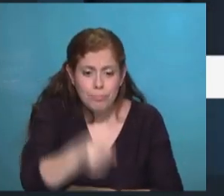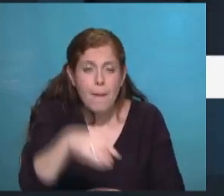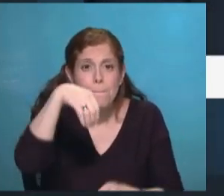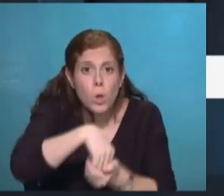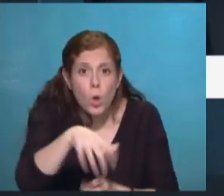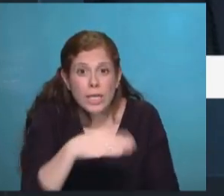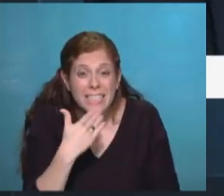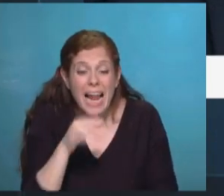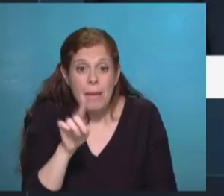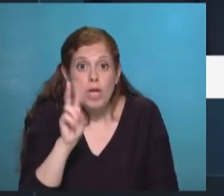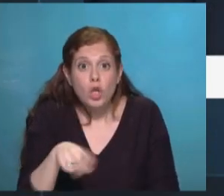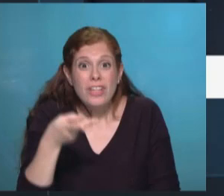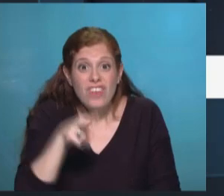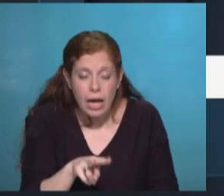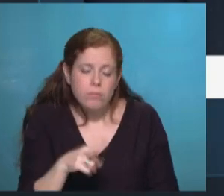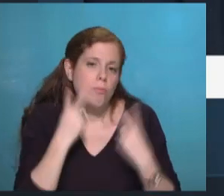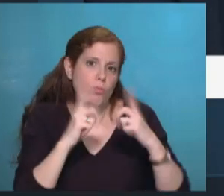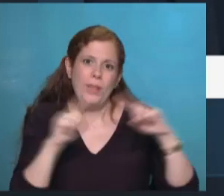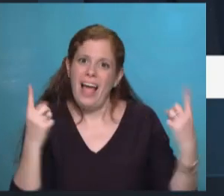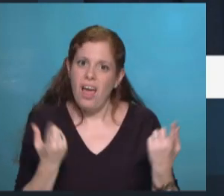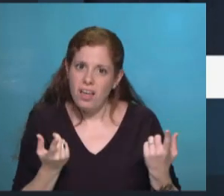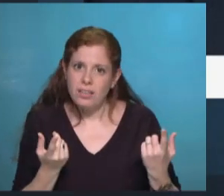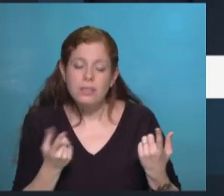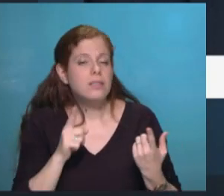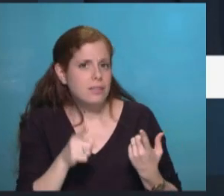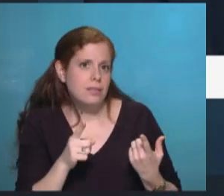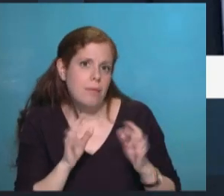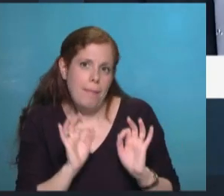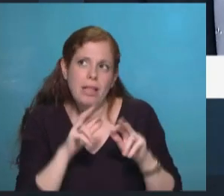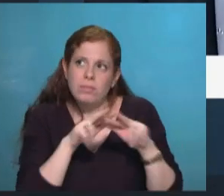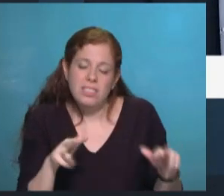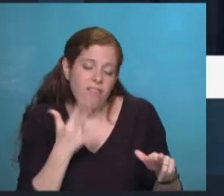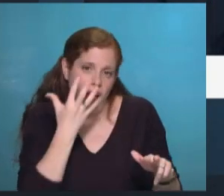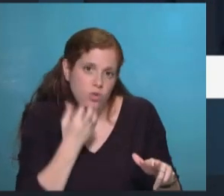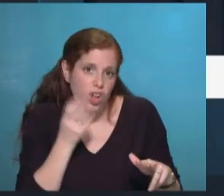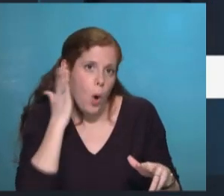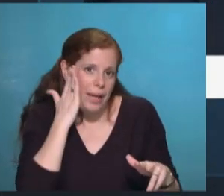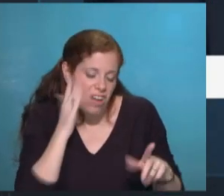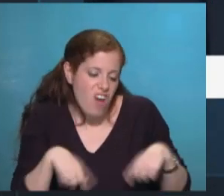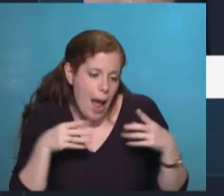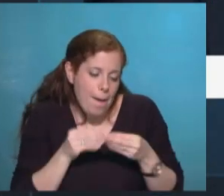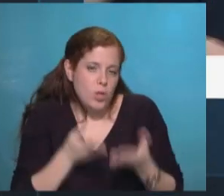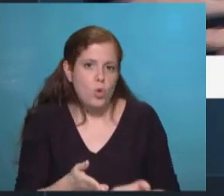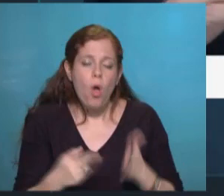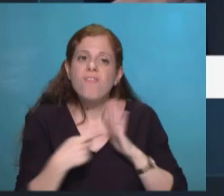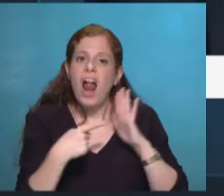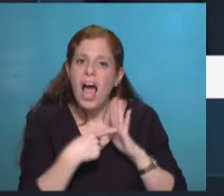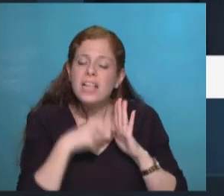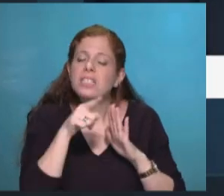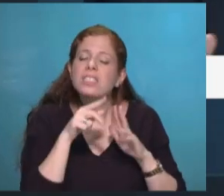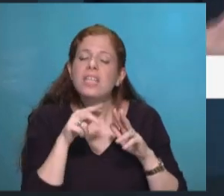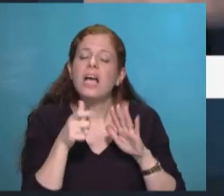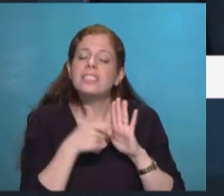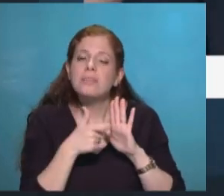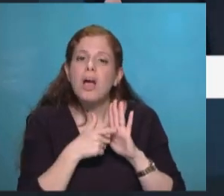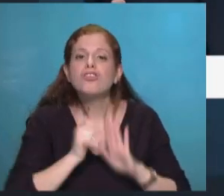לה נפגעים, המשמעות היא כמובן אחרת. זו המשוואה הגומה שאנחנו מכירים וחיים איתה, ולכן זו הסיבה שצהל משאיר את כל